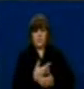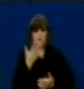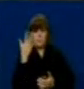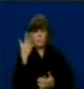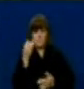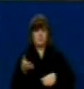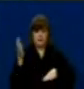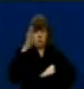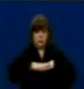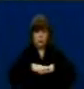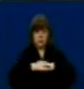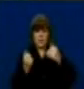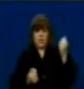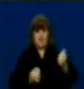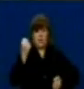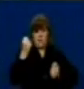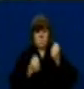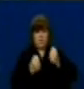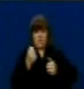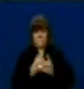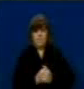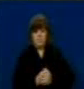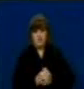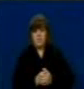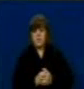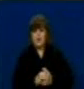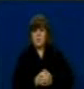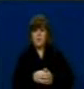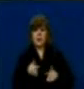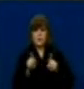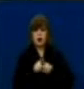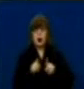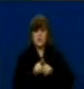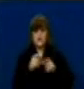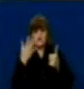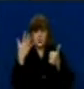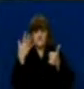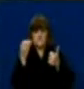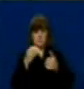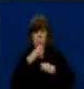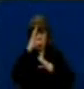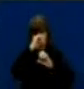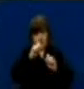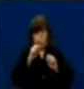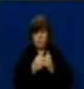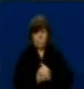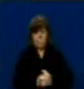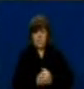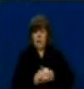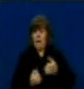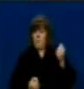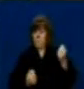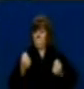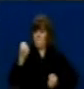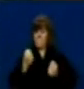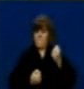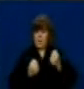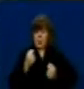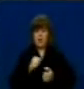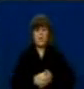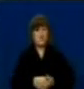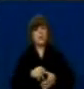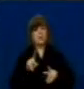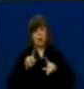euro të tjera për makina fotokopiuse në administrat, si dhe 60.000 të tjera në për ambasada. Makinat fotokopiuese